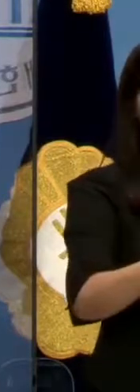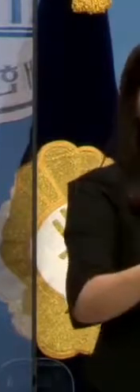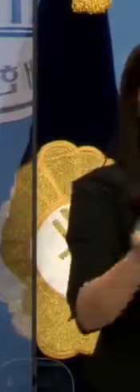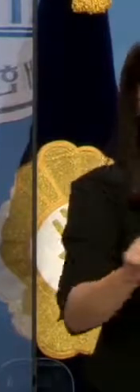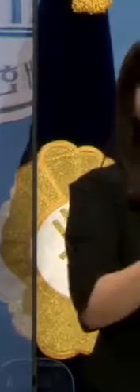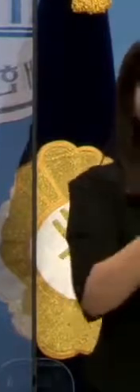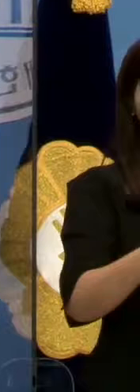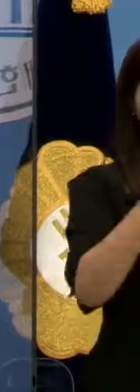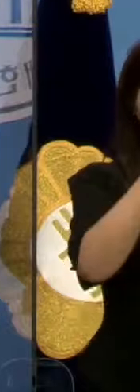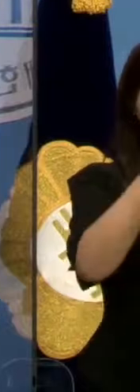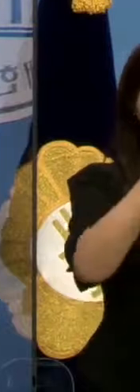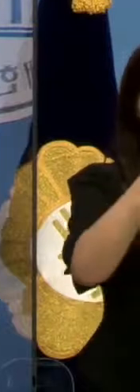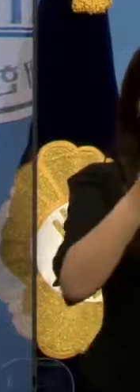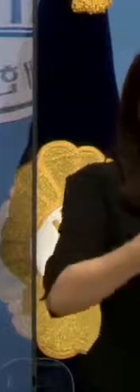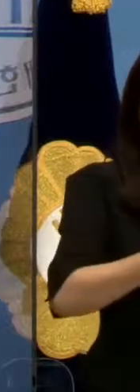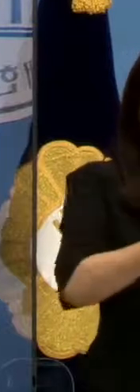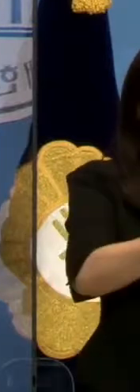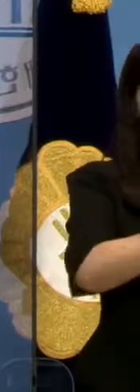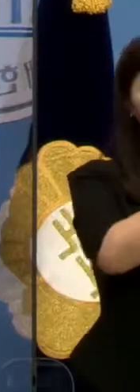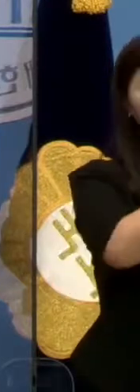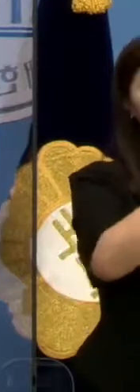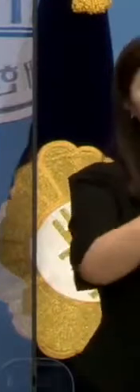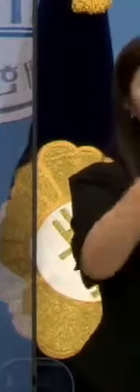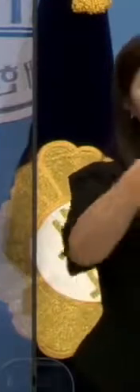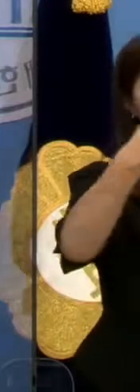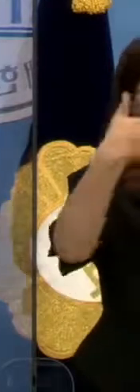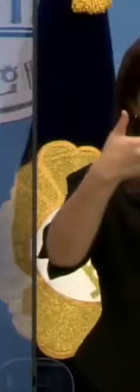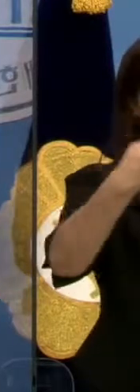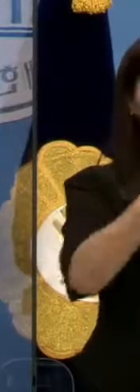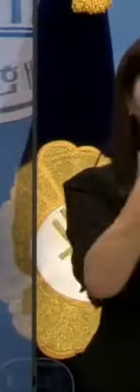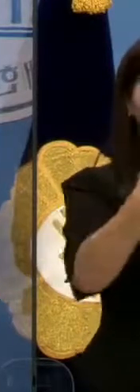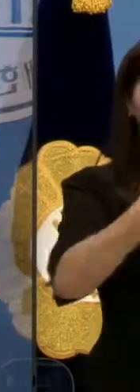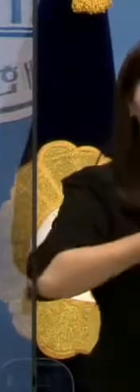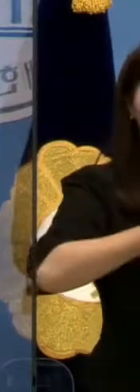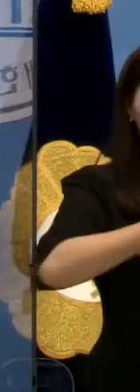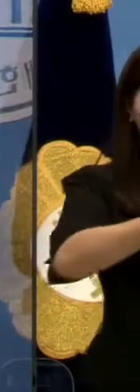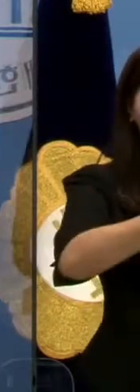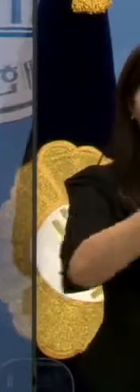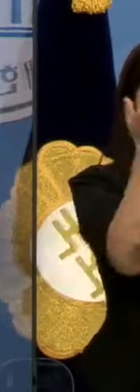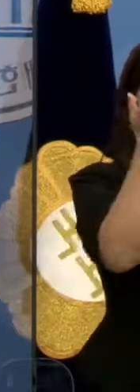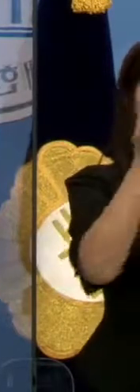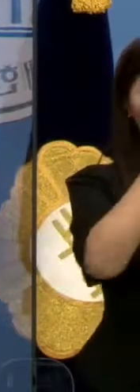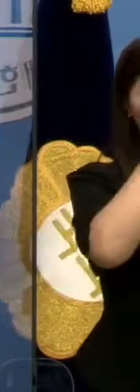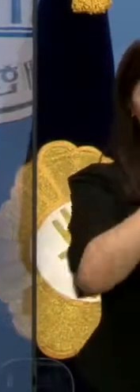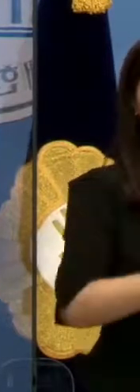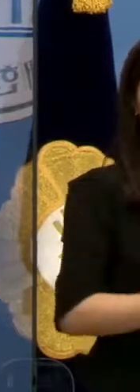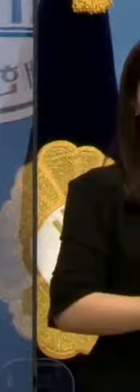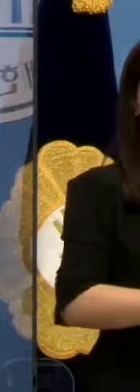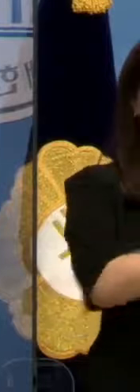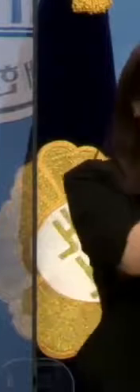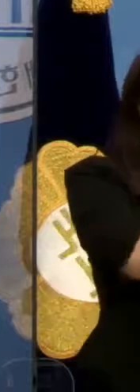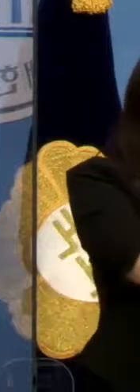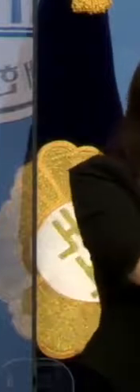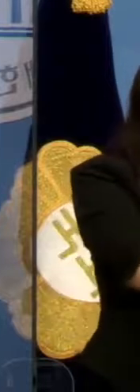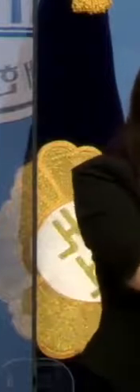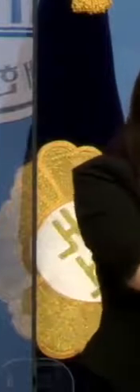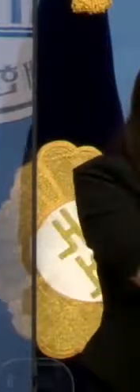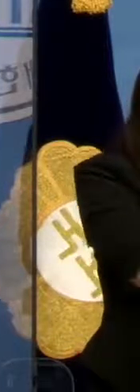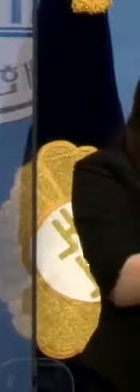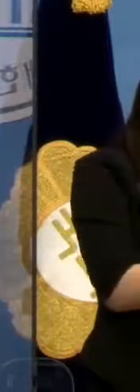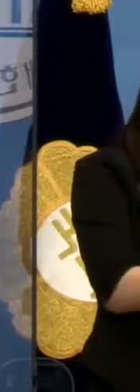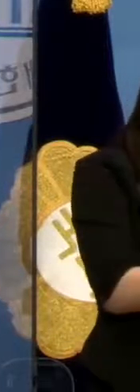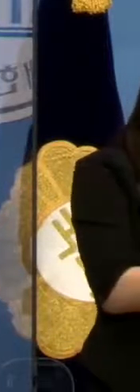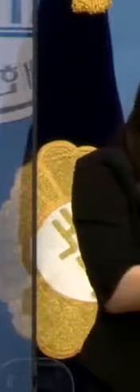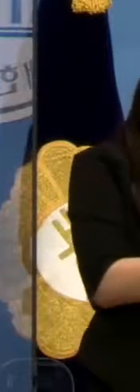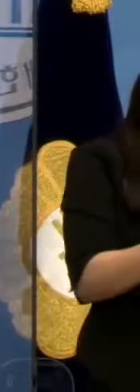주거면적을 4.2평 14평방미터로 규정하고 있습니다. 주차장 한 칸보다 약간 넓은